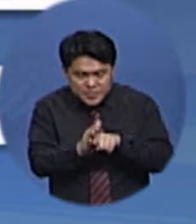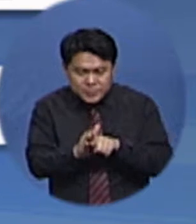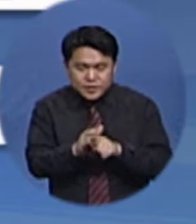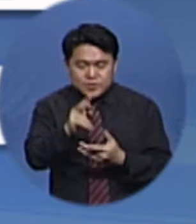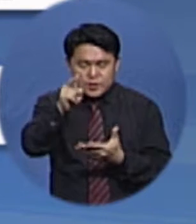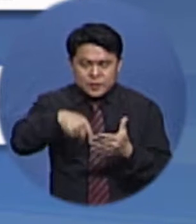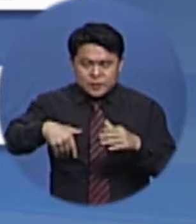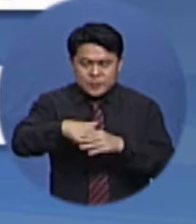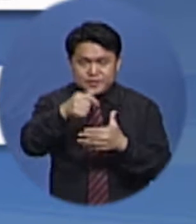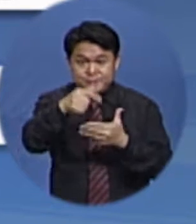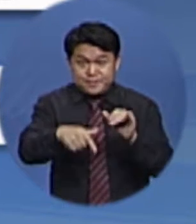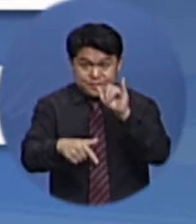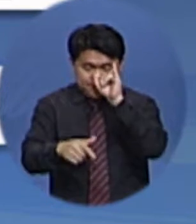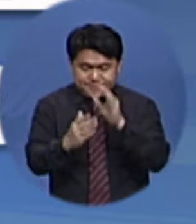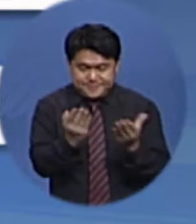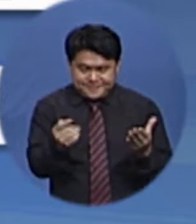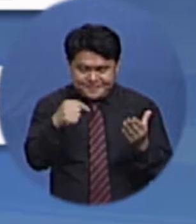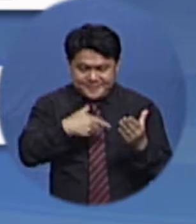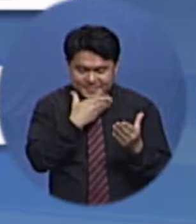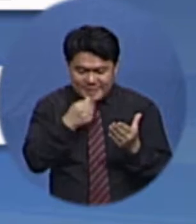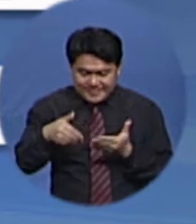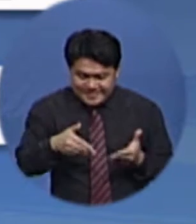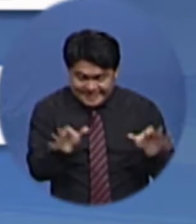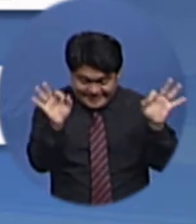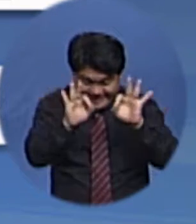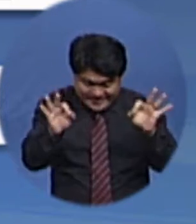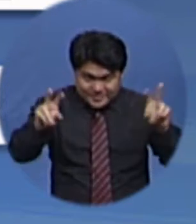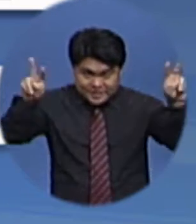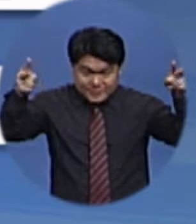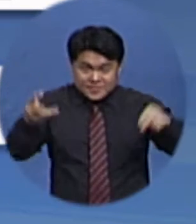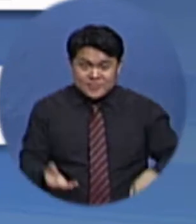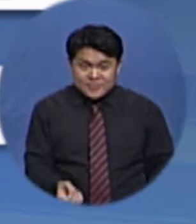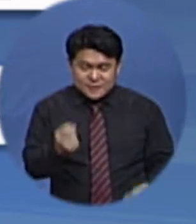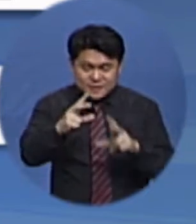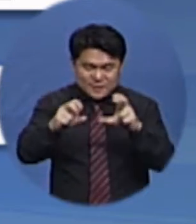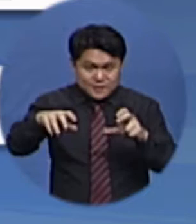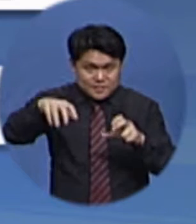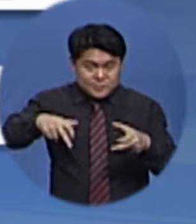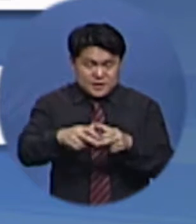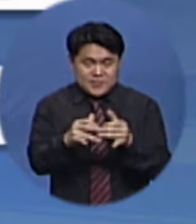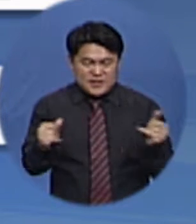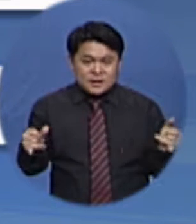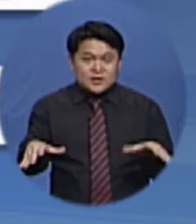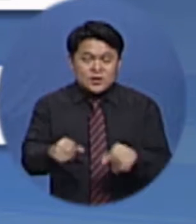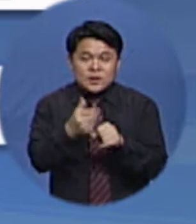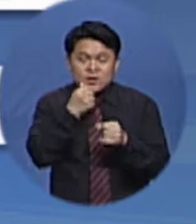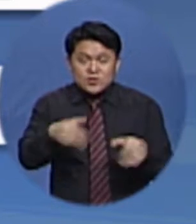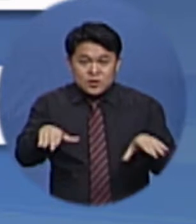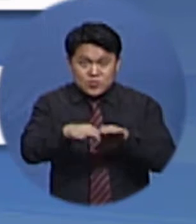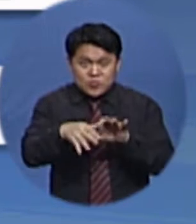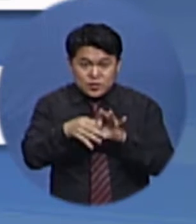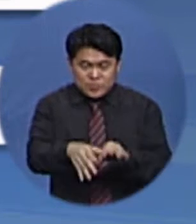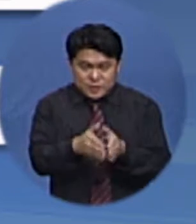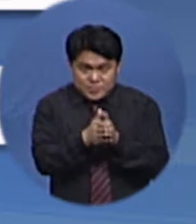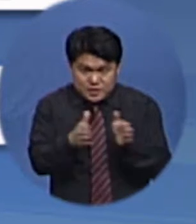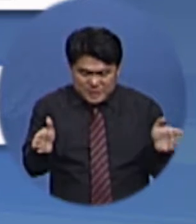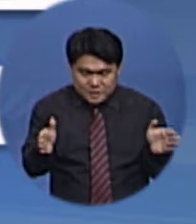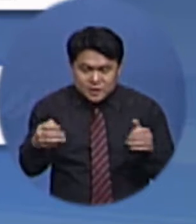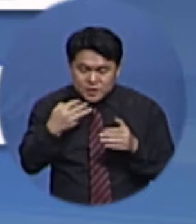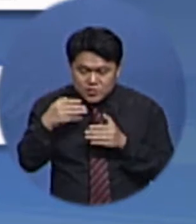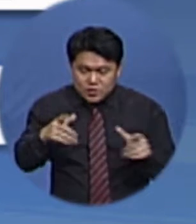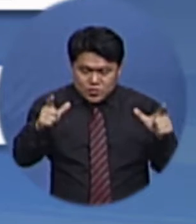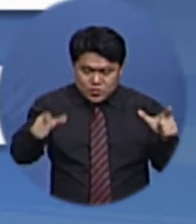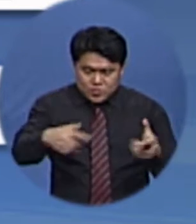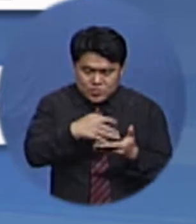진행합니다. 책 속에서 행복의 길찾기를 주제로 성남시 장애인종합복지관을 시작으로 도내 11개 기관에서